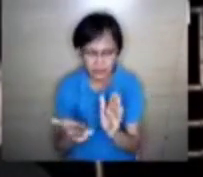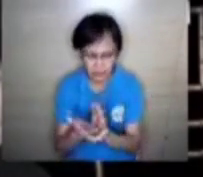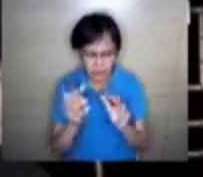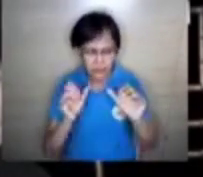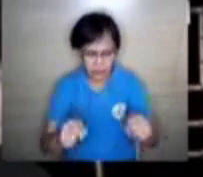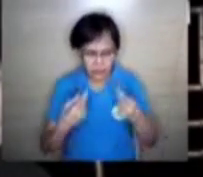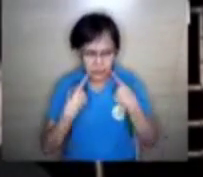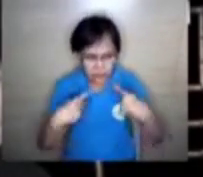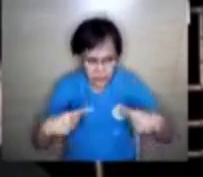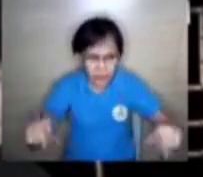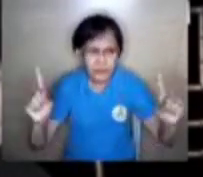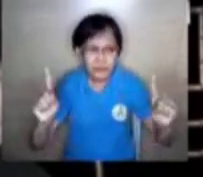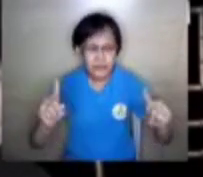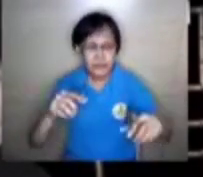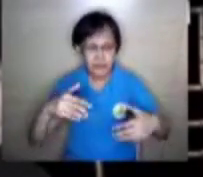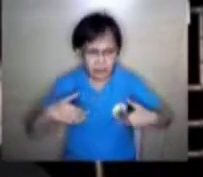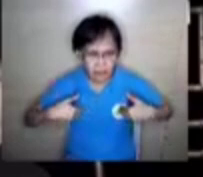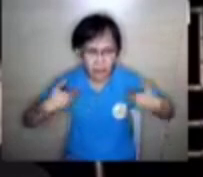Bata man o matanda,